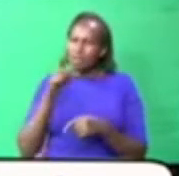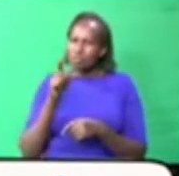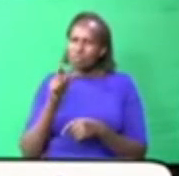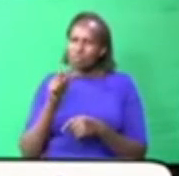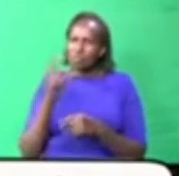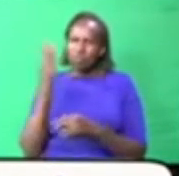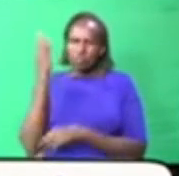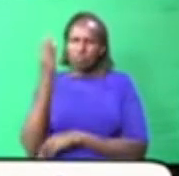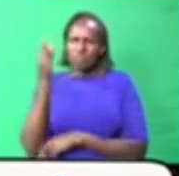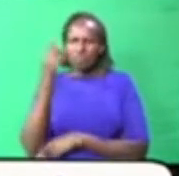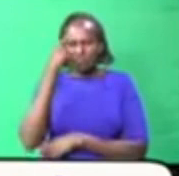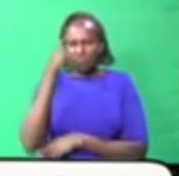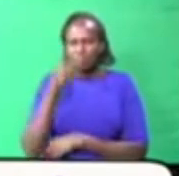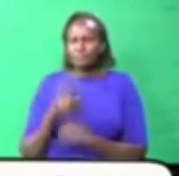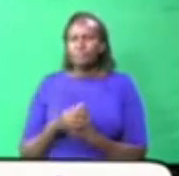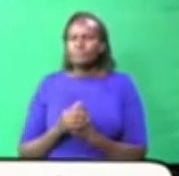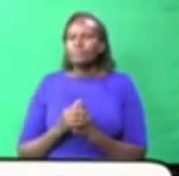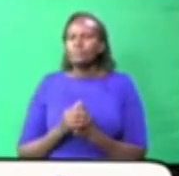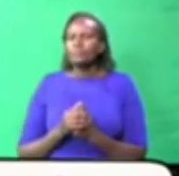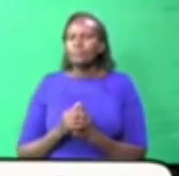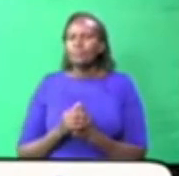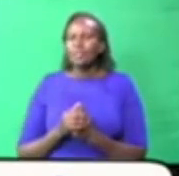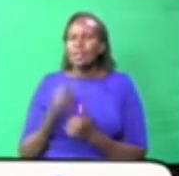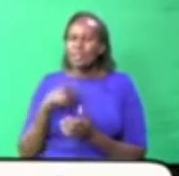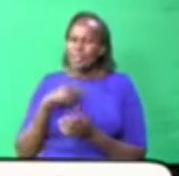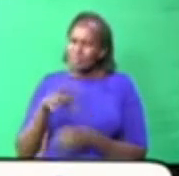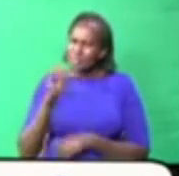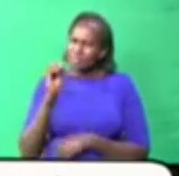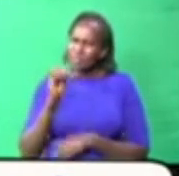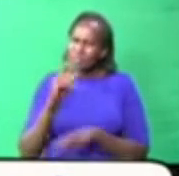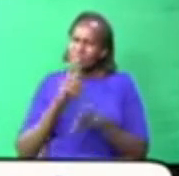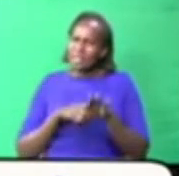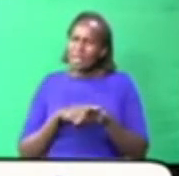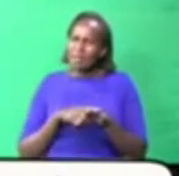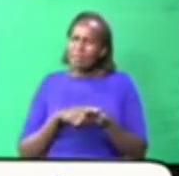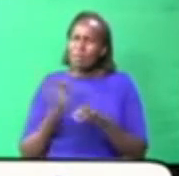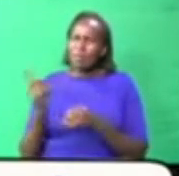Wa. Though I took some time, but finally I made up my